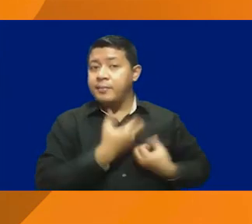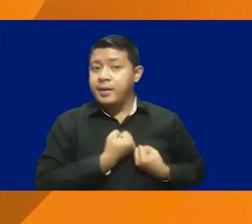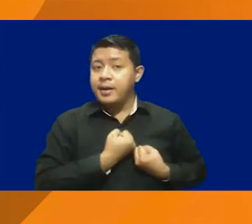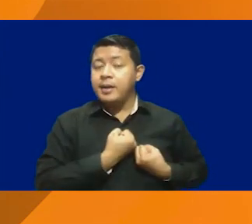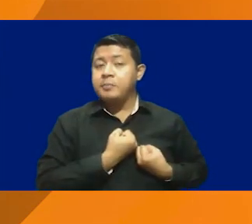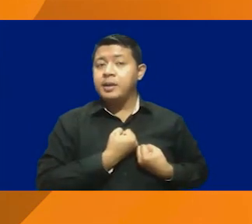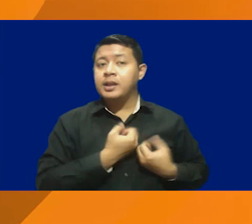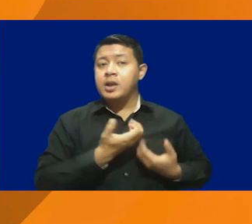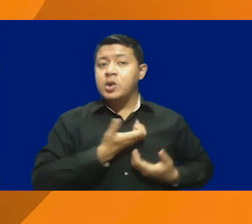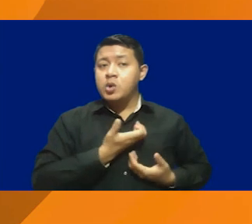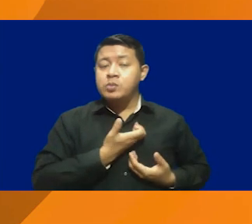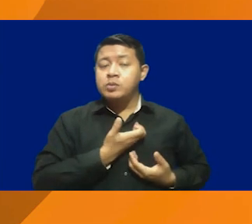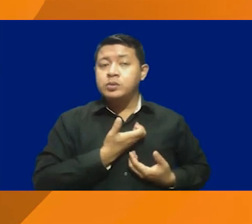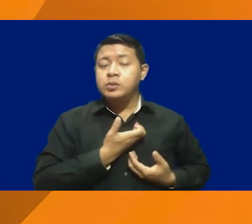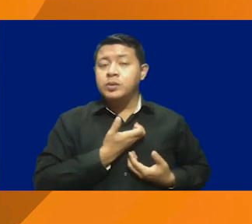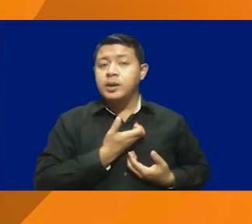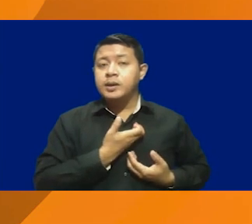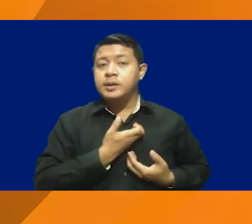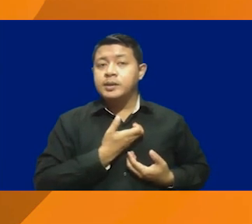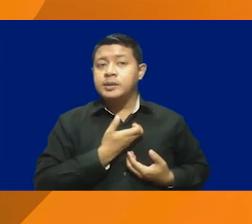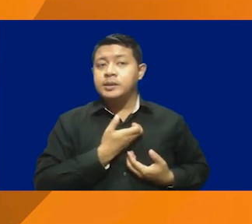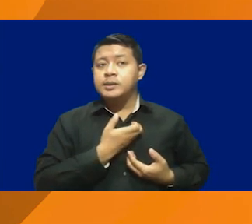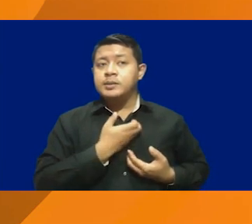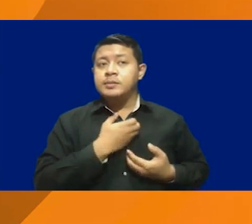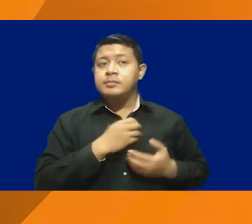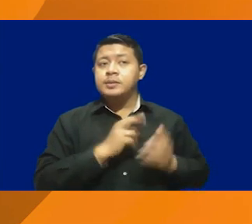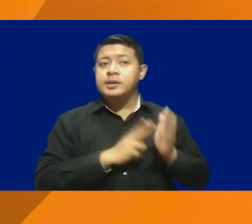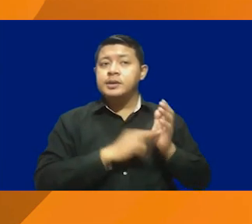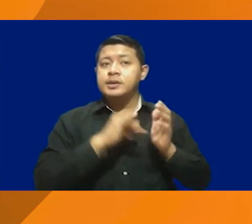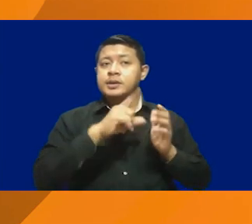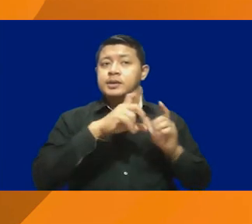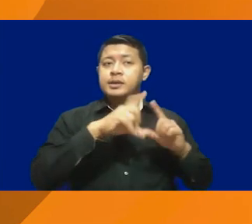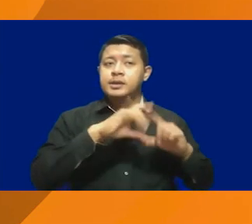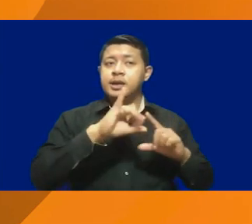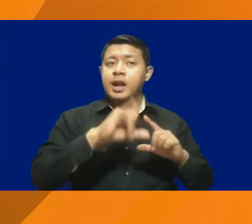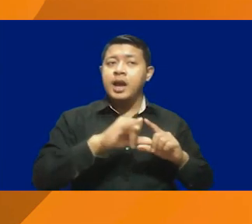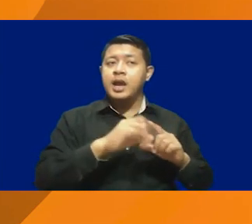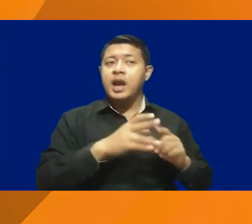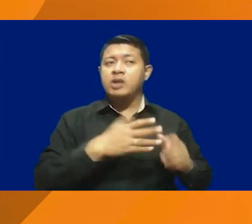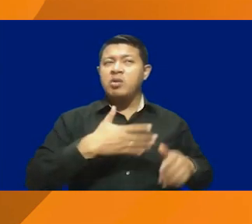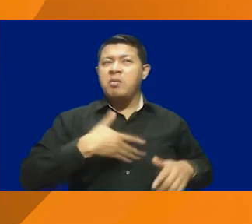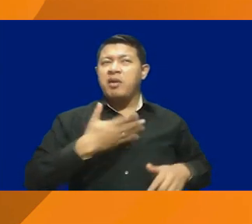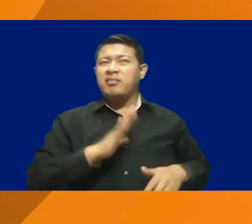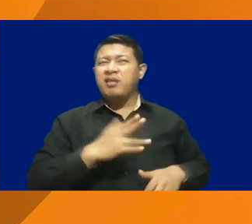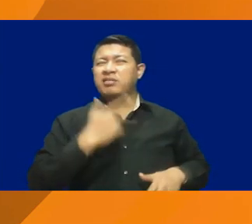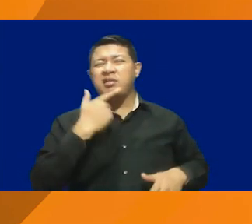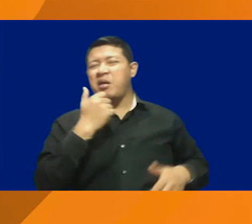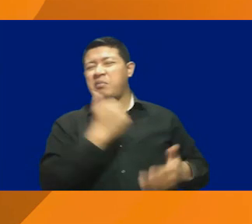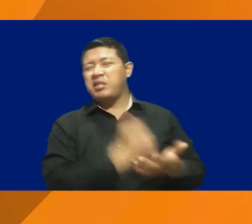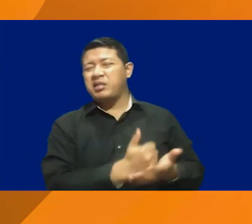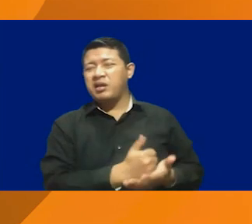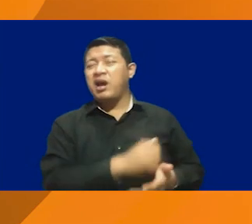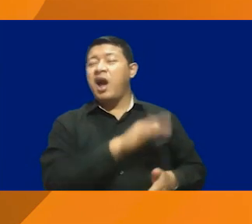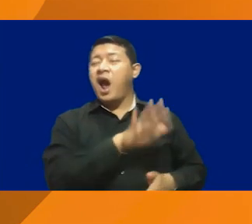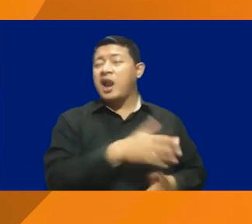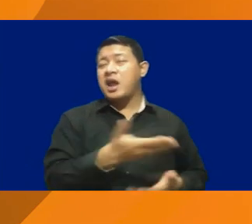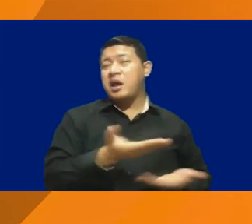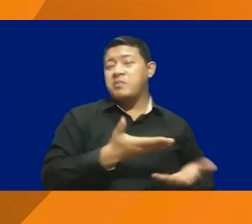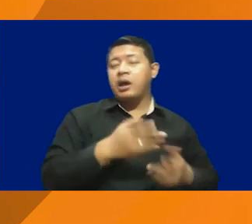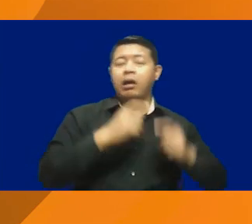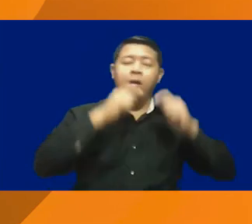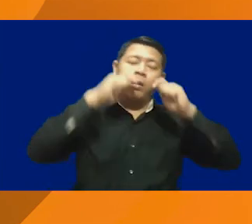apabila dia tidak mendapatkan suatu kebutuhan bernilai atau merasa tidak